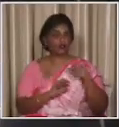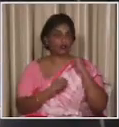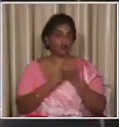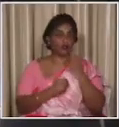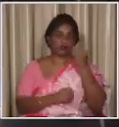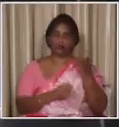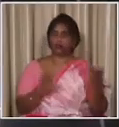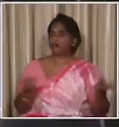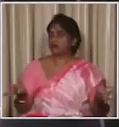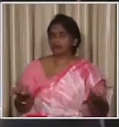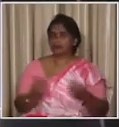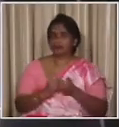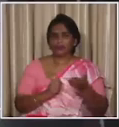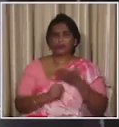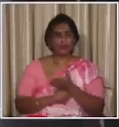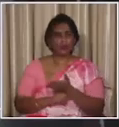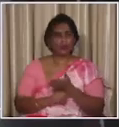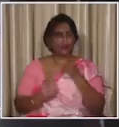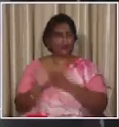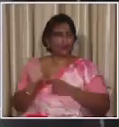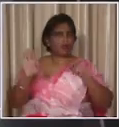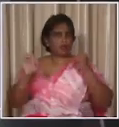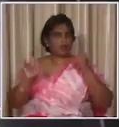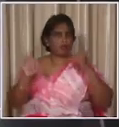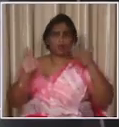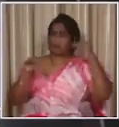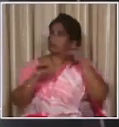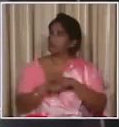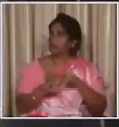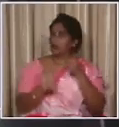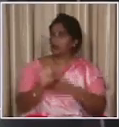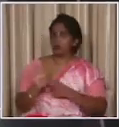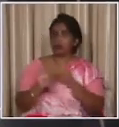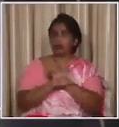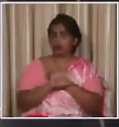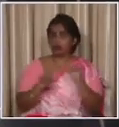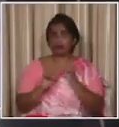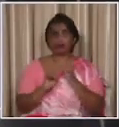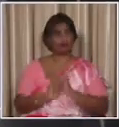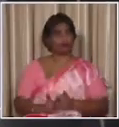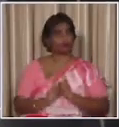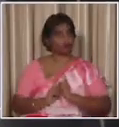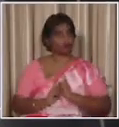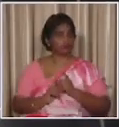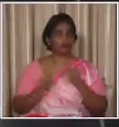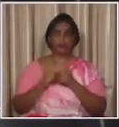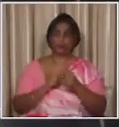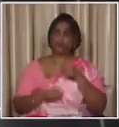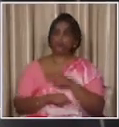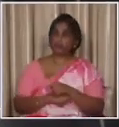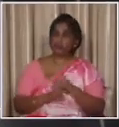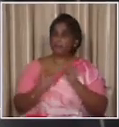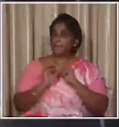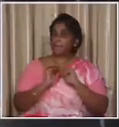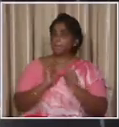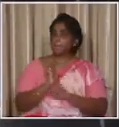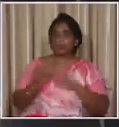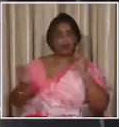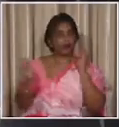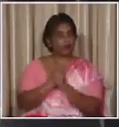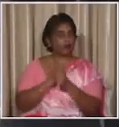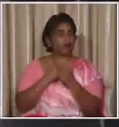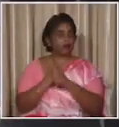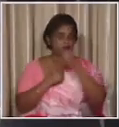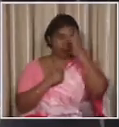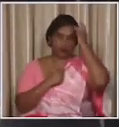ශක්තිය දෙන්න ඕන කියලා. මොකද්ද මේකේ අවුරුදු 60 70 වෙනකන් අවුරුදු 16ක් එක පුටුවේ ඉන්න පුළුවන් විදියට මේ පනත් වෙනස්